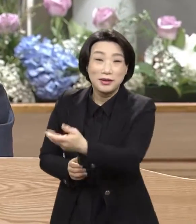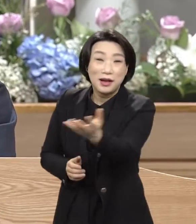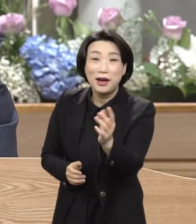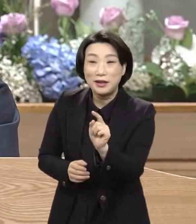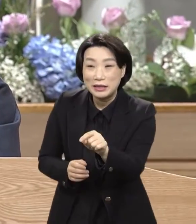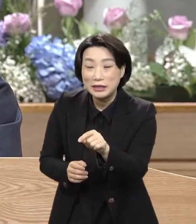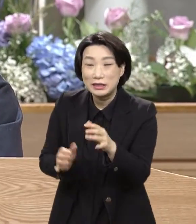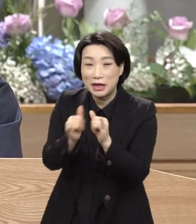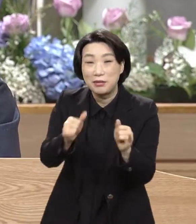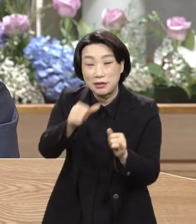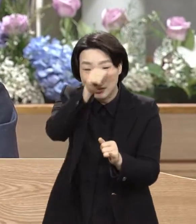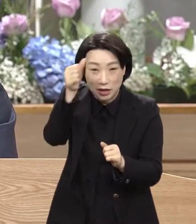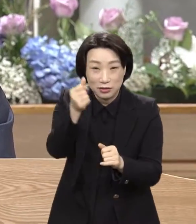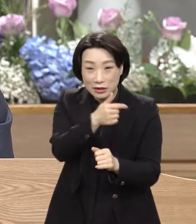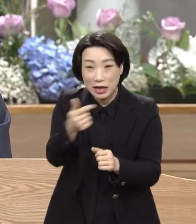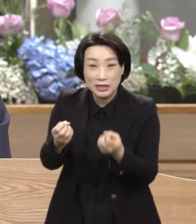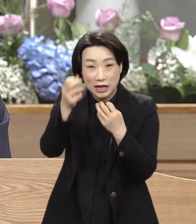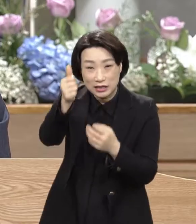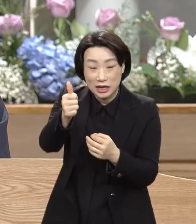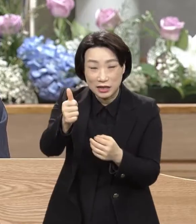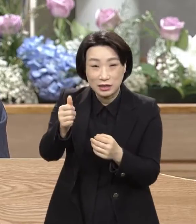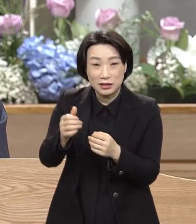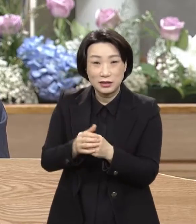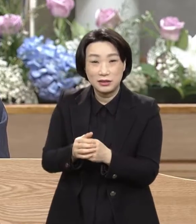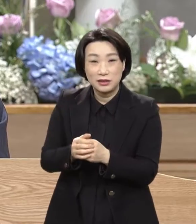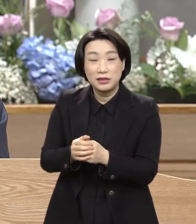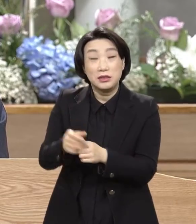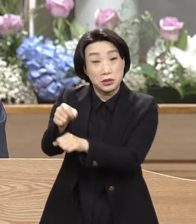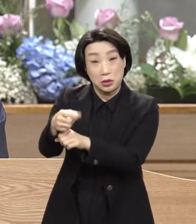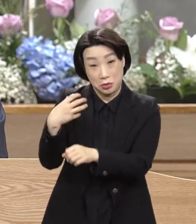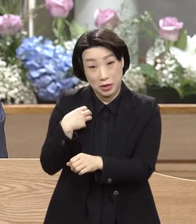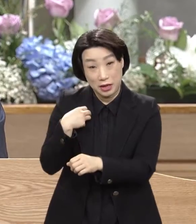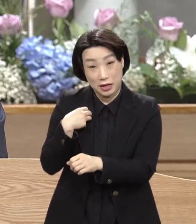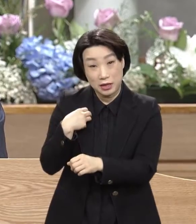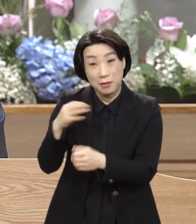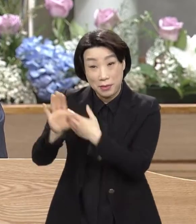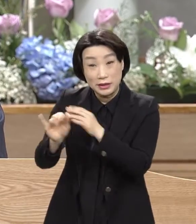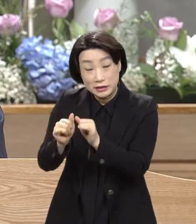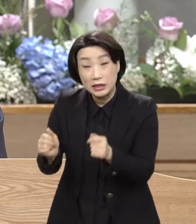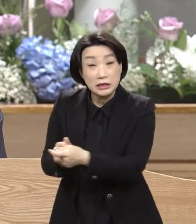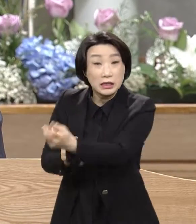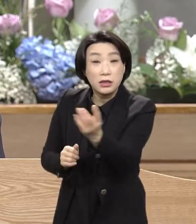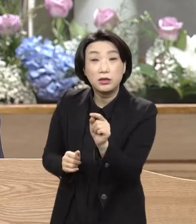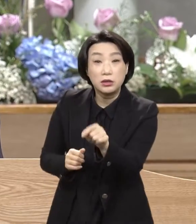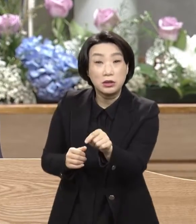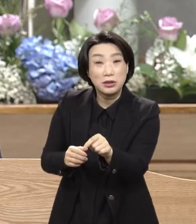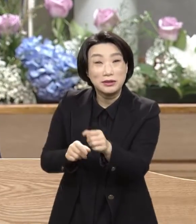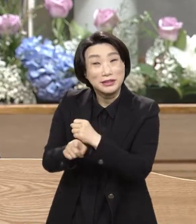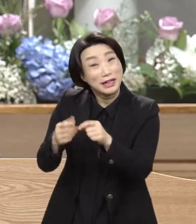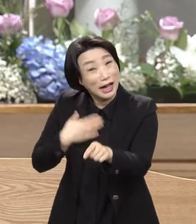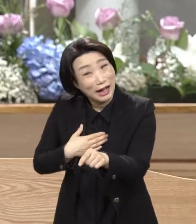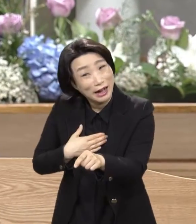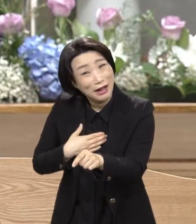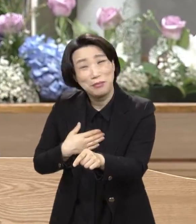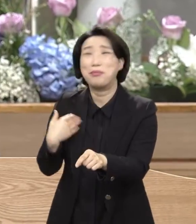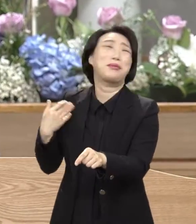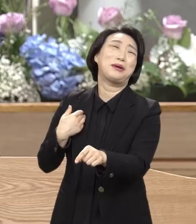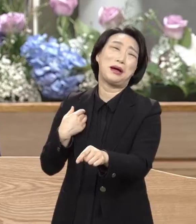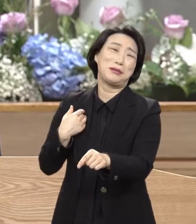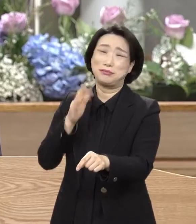장로, 대제사장, 제사장, 서기관, 바리새인들이 그런